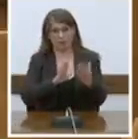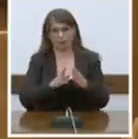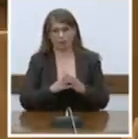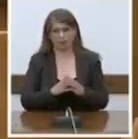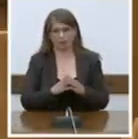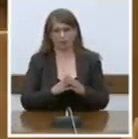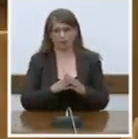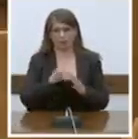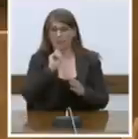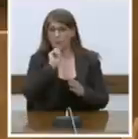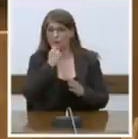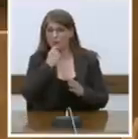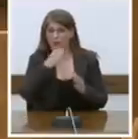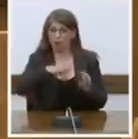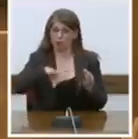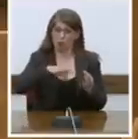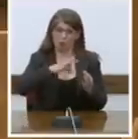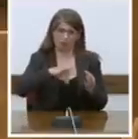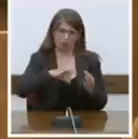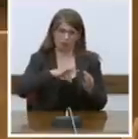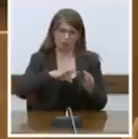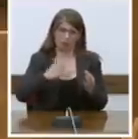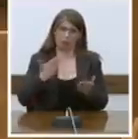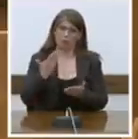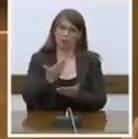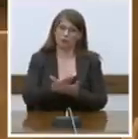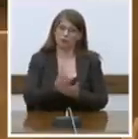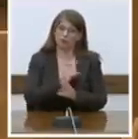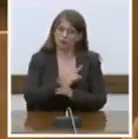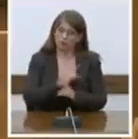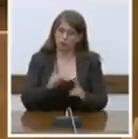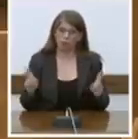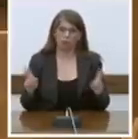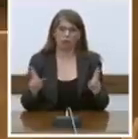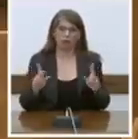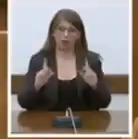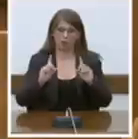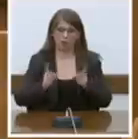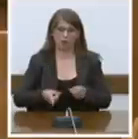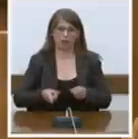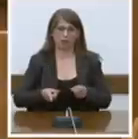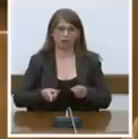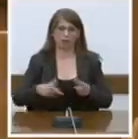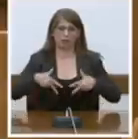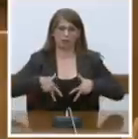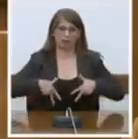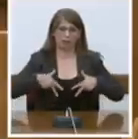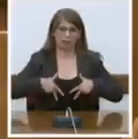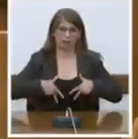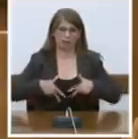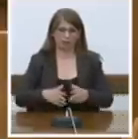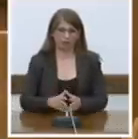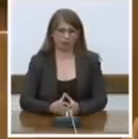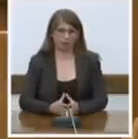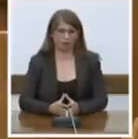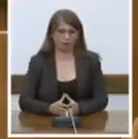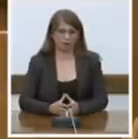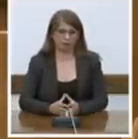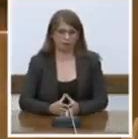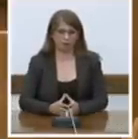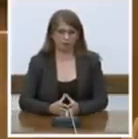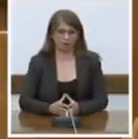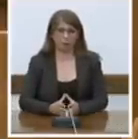μυστική διπλωματία και ζητάμε φανερές αποφάσεις από την κυβέρνηση. Θα